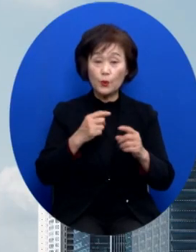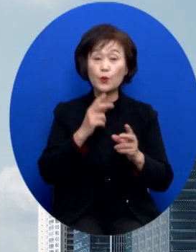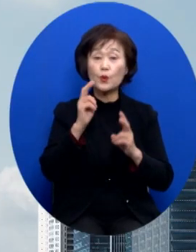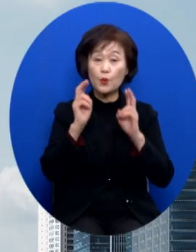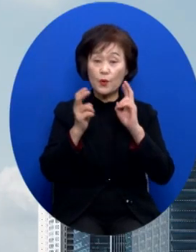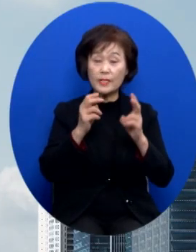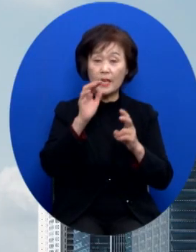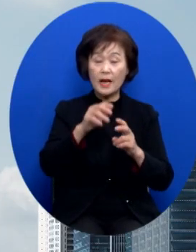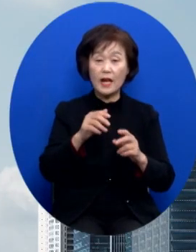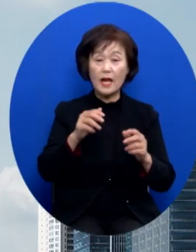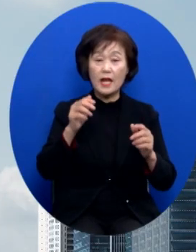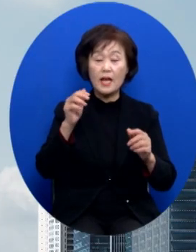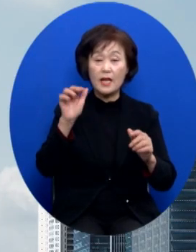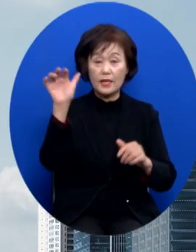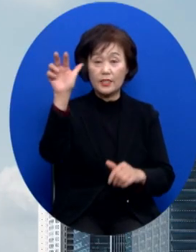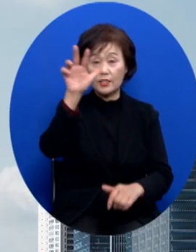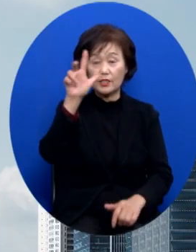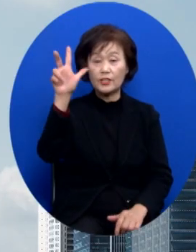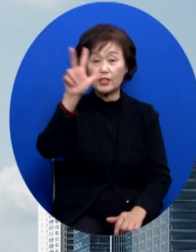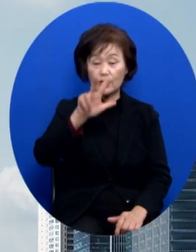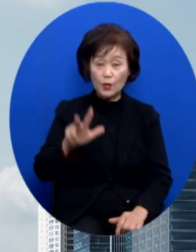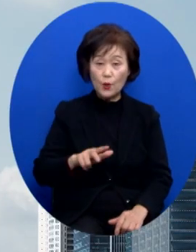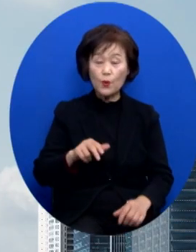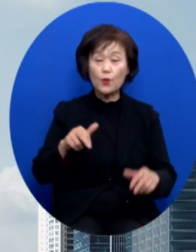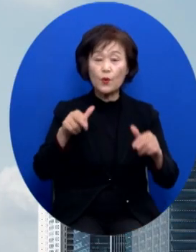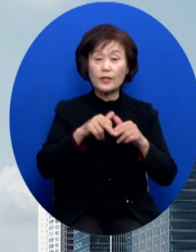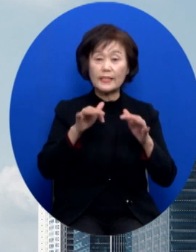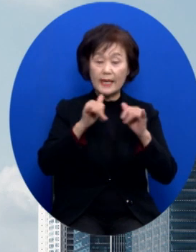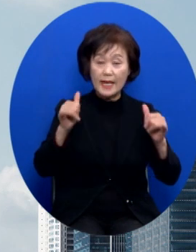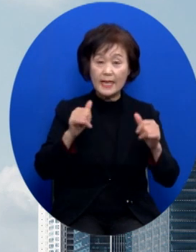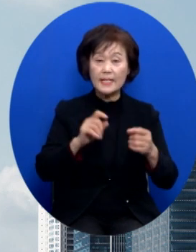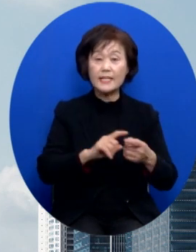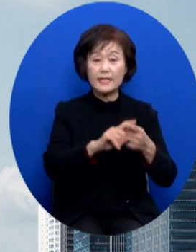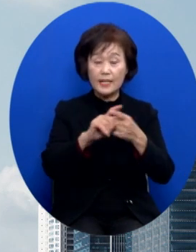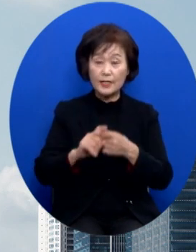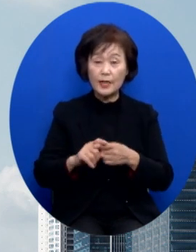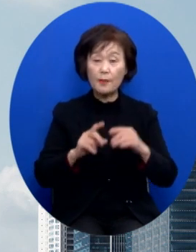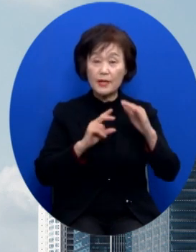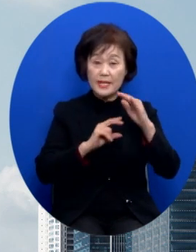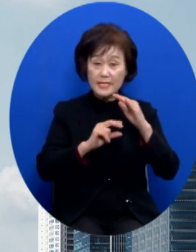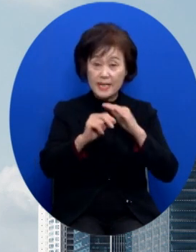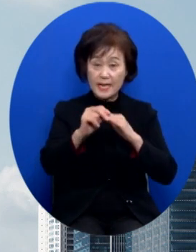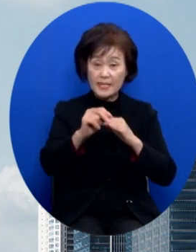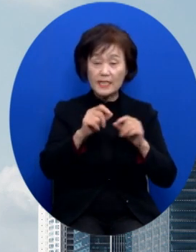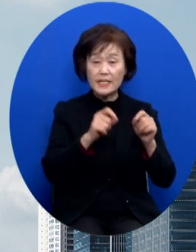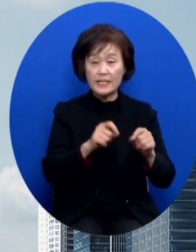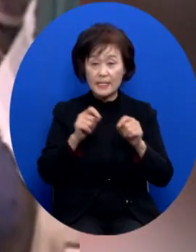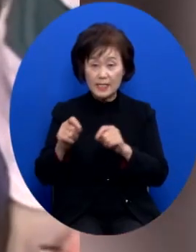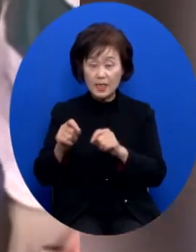서울교통공사가 전국 장애인 차별 철폐 연대 지하철 시위를 원천 봉쇄하기로 했습니다.